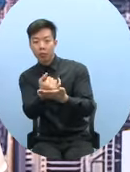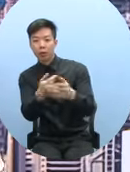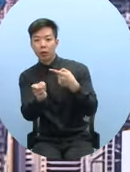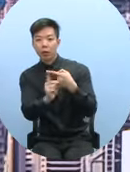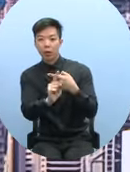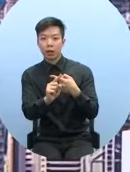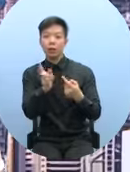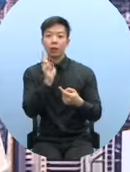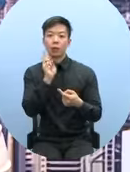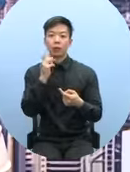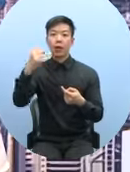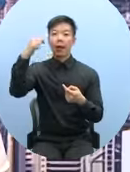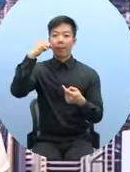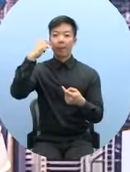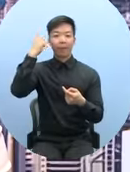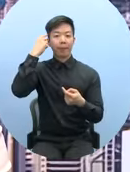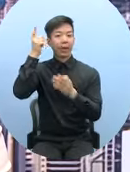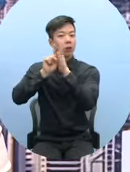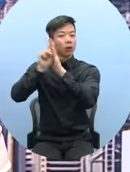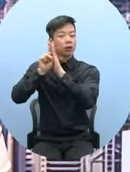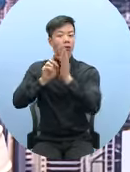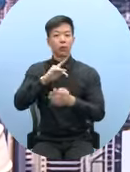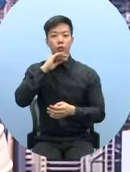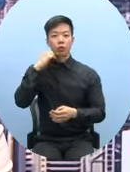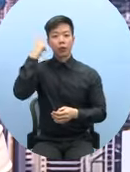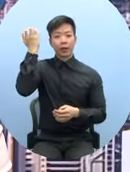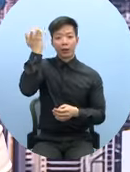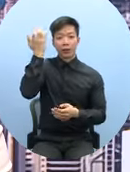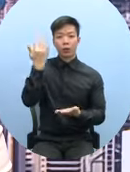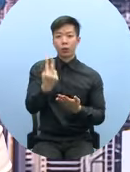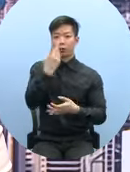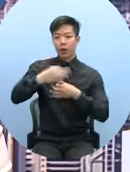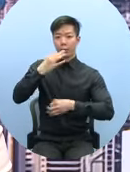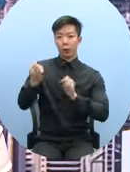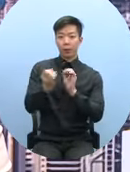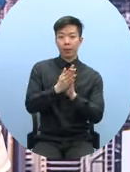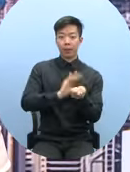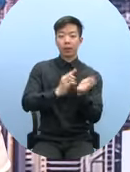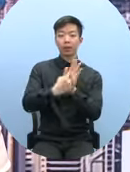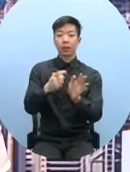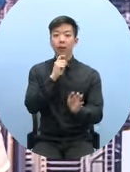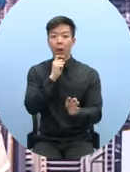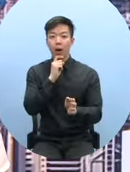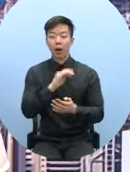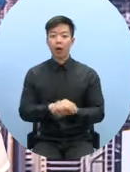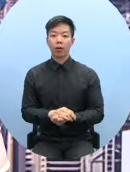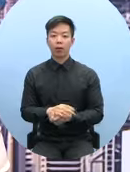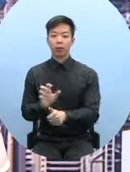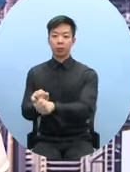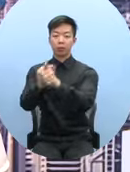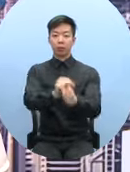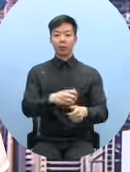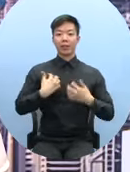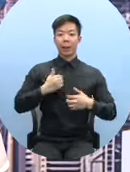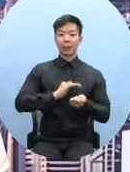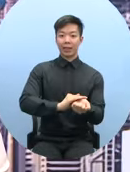嗰個風險評估，就包括量度體温啦。如果是有發燒或者呼吸道感染症狀的時候呢，就會安